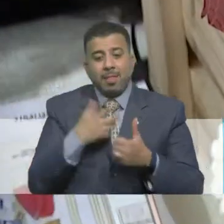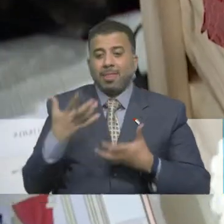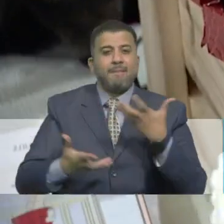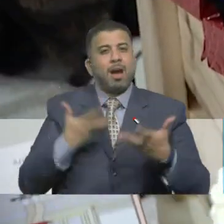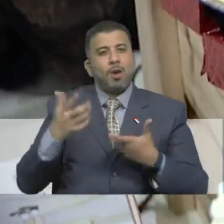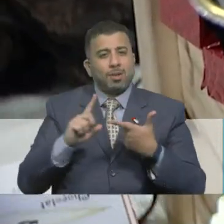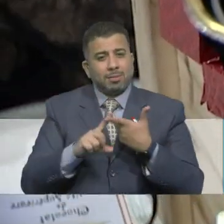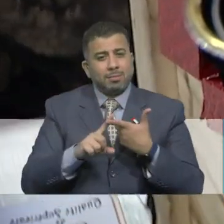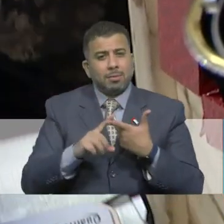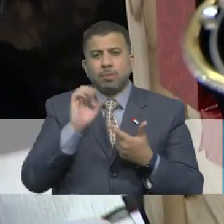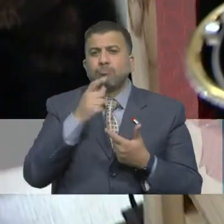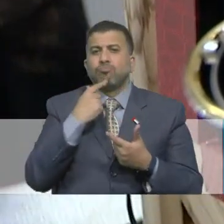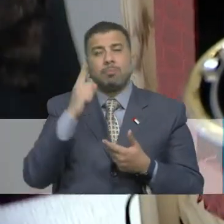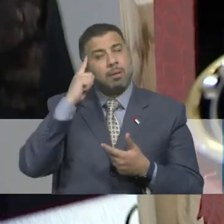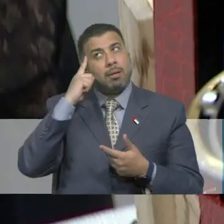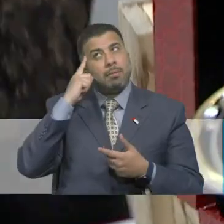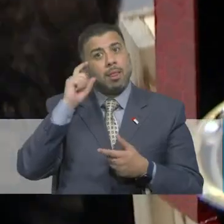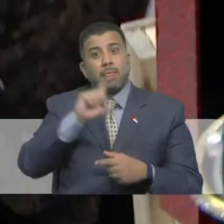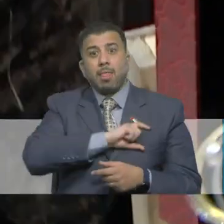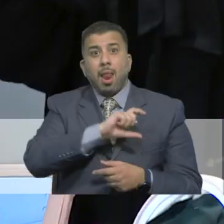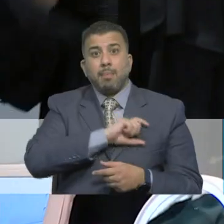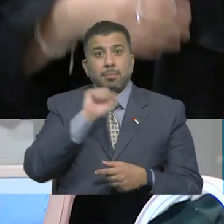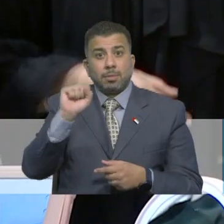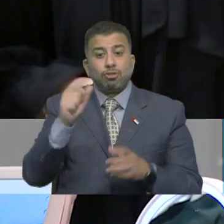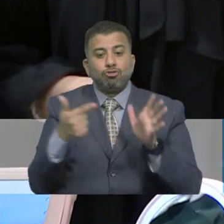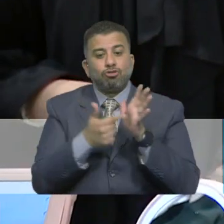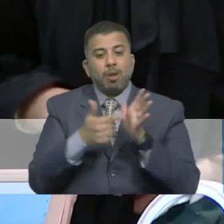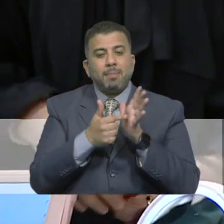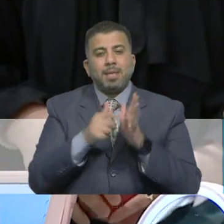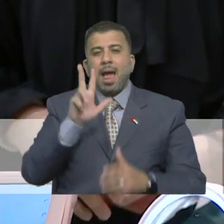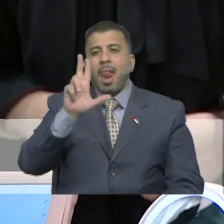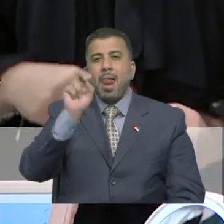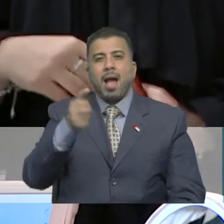والتفاعلية التي تنمي مهارات طلبة الجامعة القاسمية.